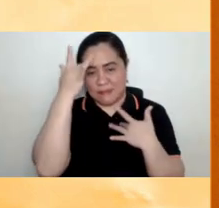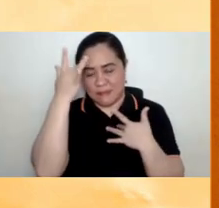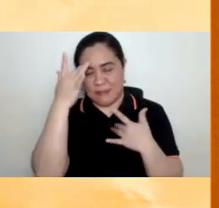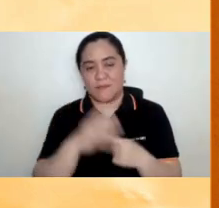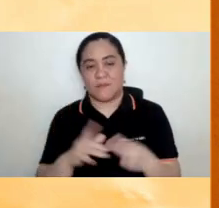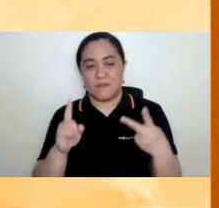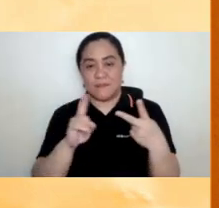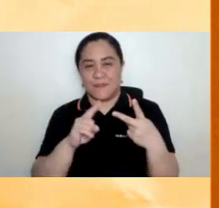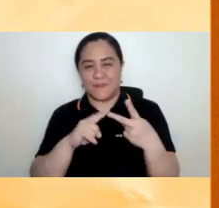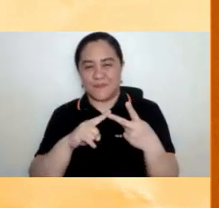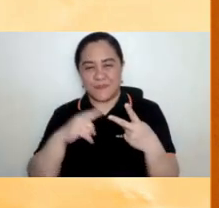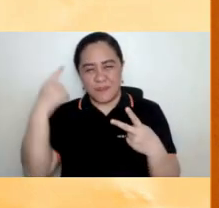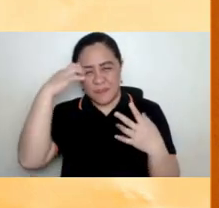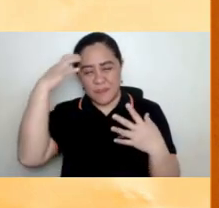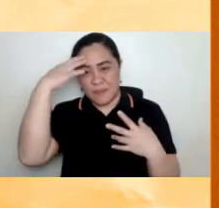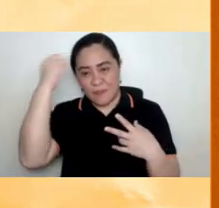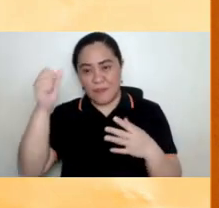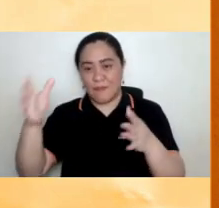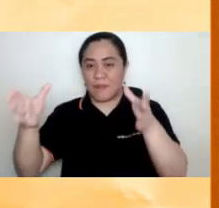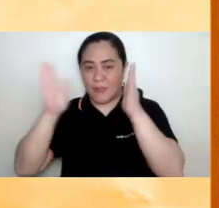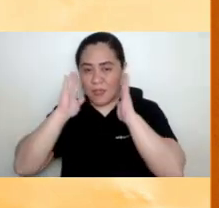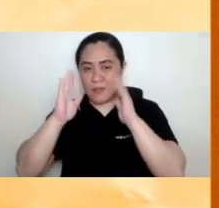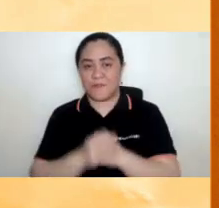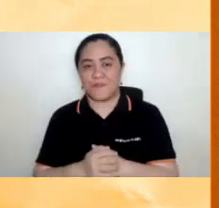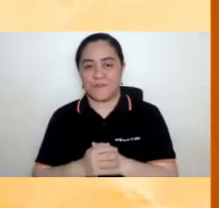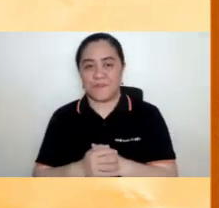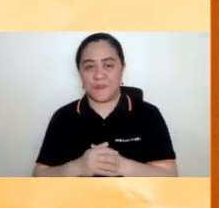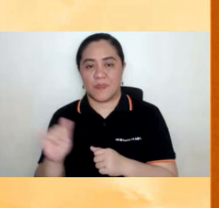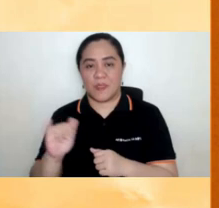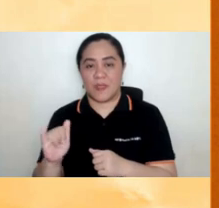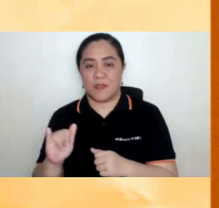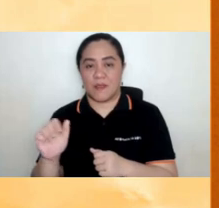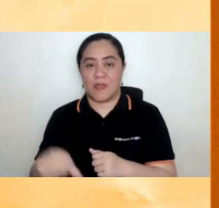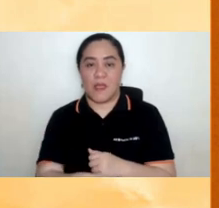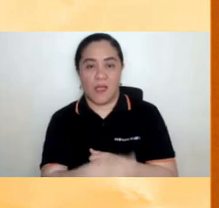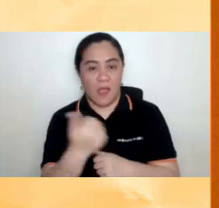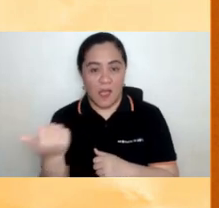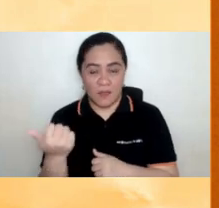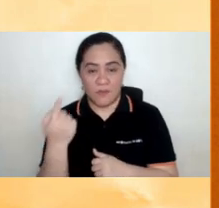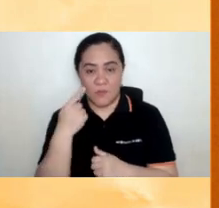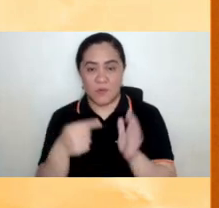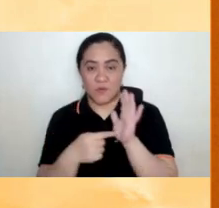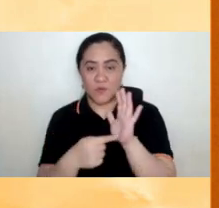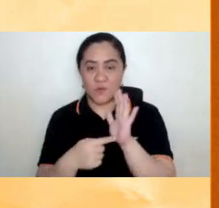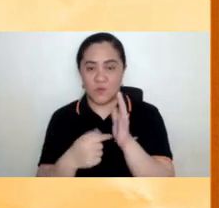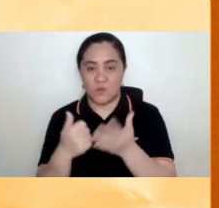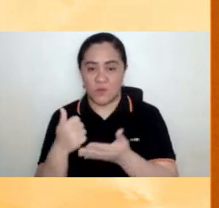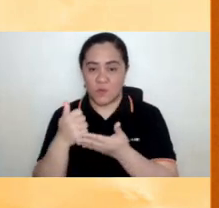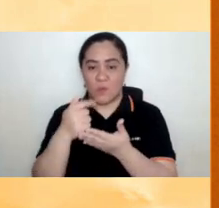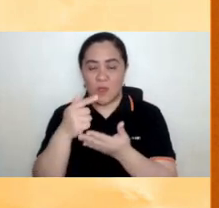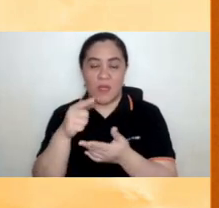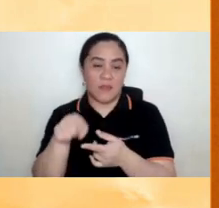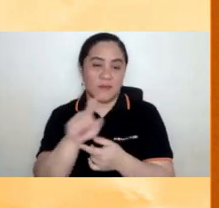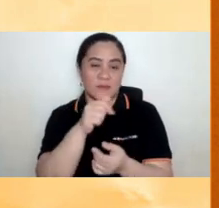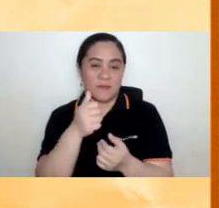memorya, atensyon at iba pa. At pati na rin ang pagsubok na dala nito sa ating kakayahang pangalagaan ang